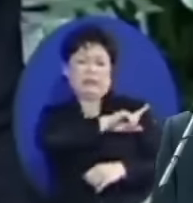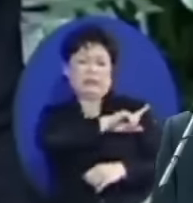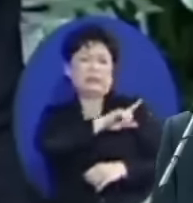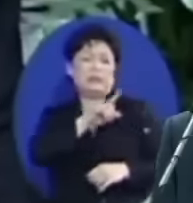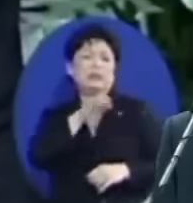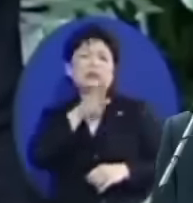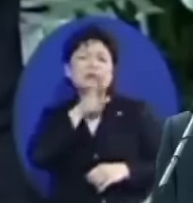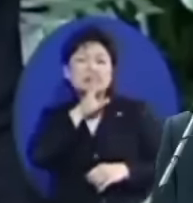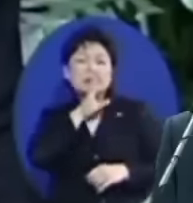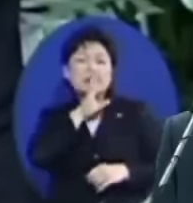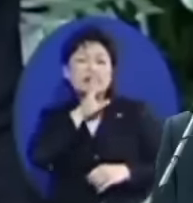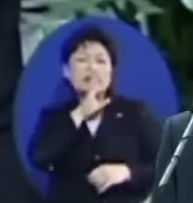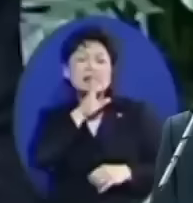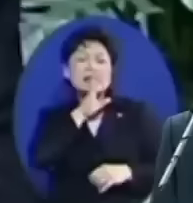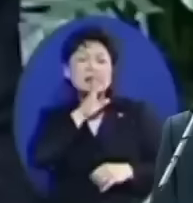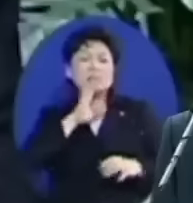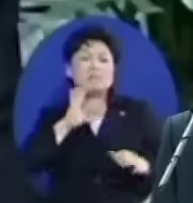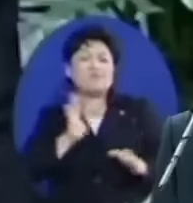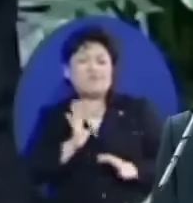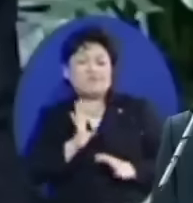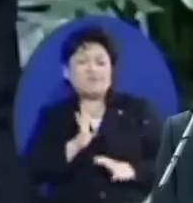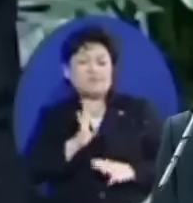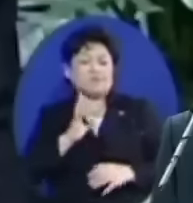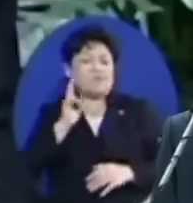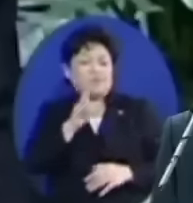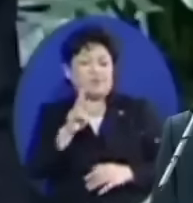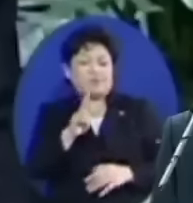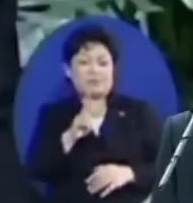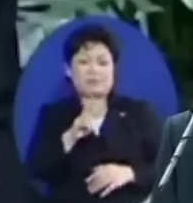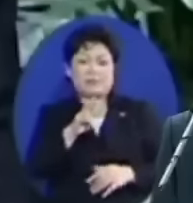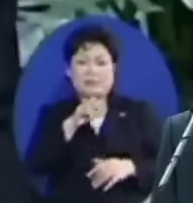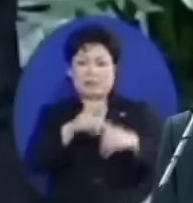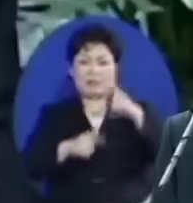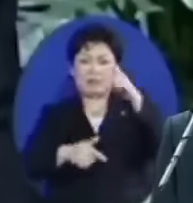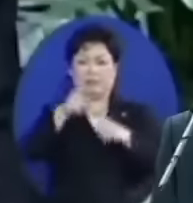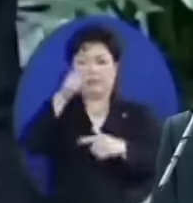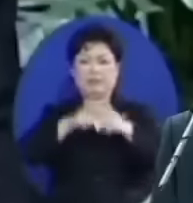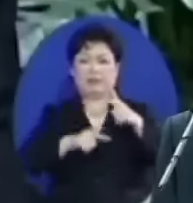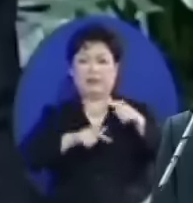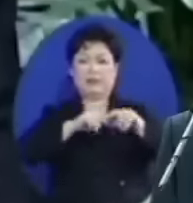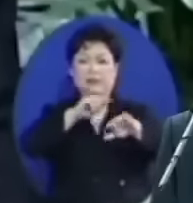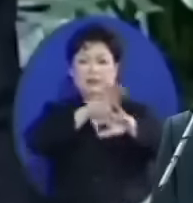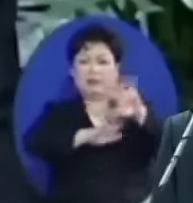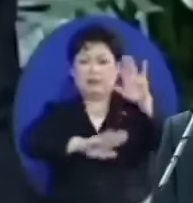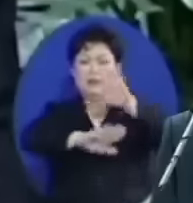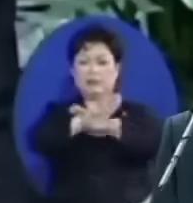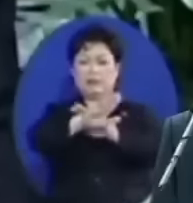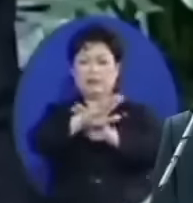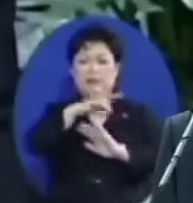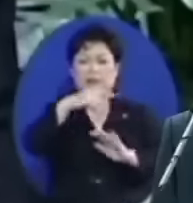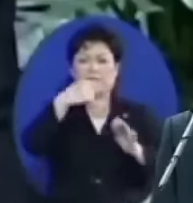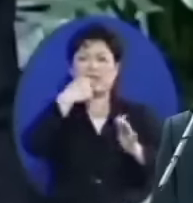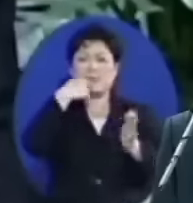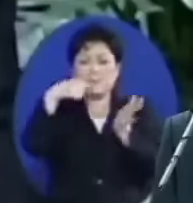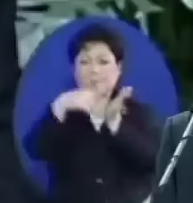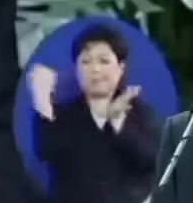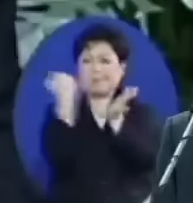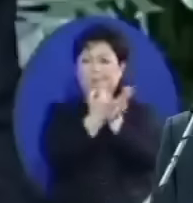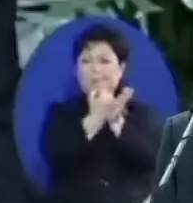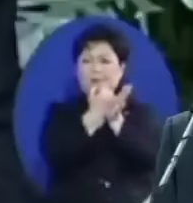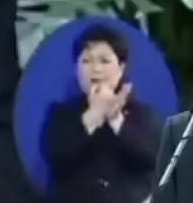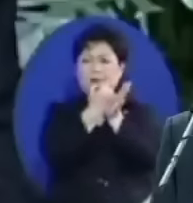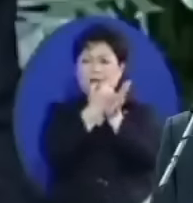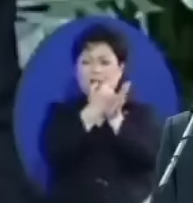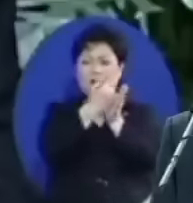흉악한 형틀이 십자가인 것입니다. 양손과 양발에 대못을 박고 높이 공중에 매달아 놓는데